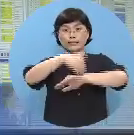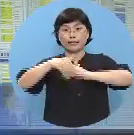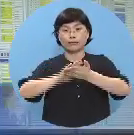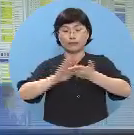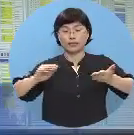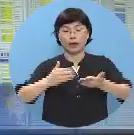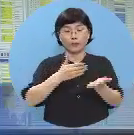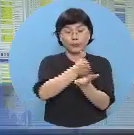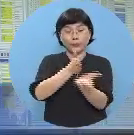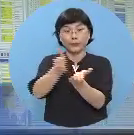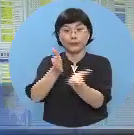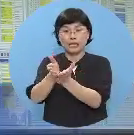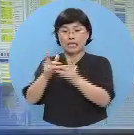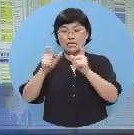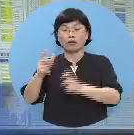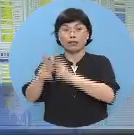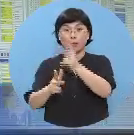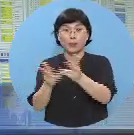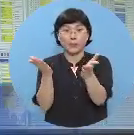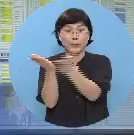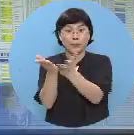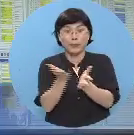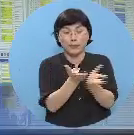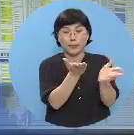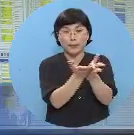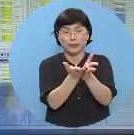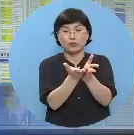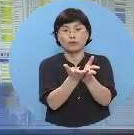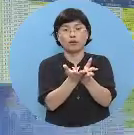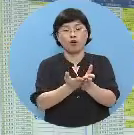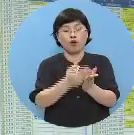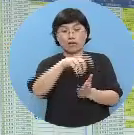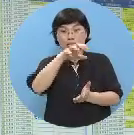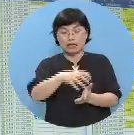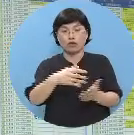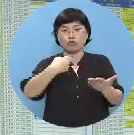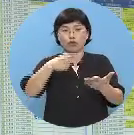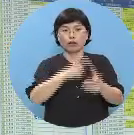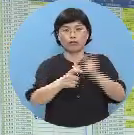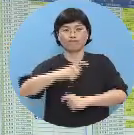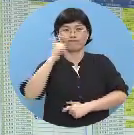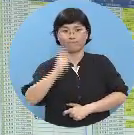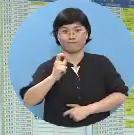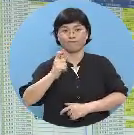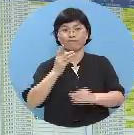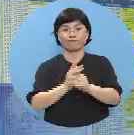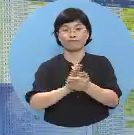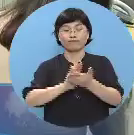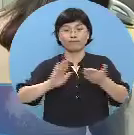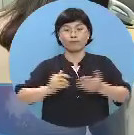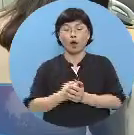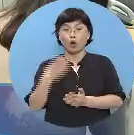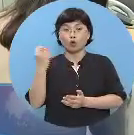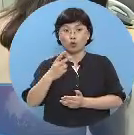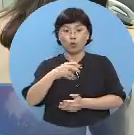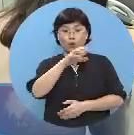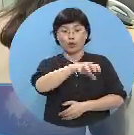학과별로 지역산업체와 연계한 맞춤형 현장교육을 강화하고 있습니다.